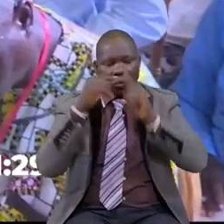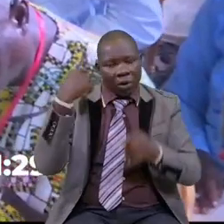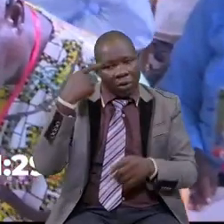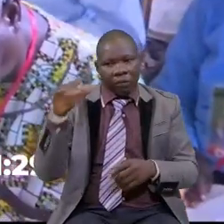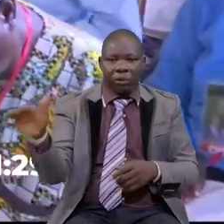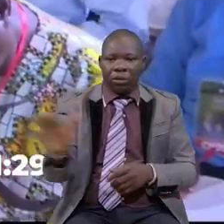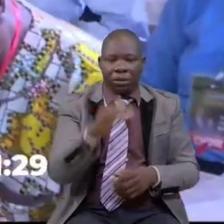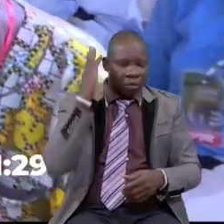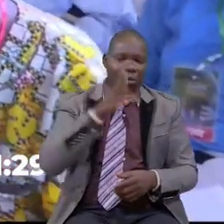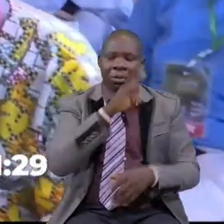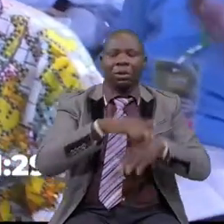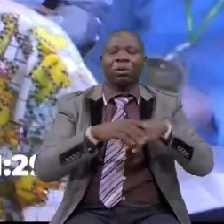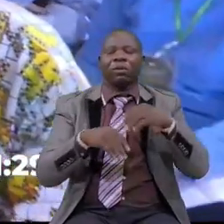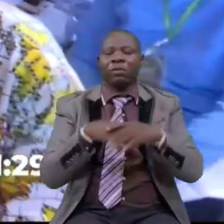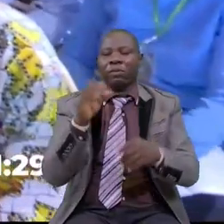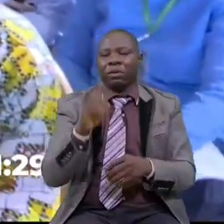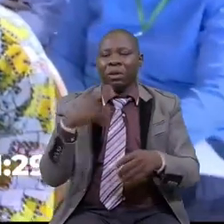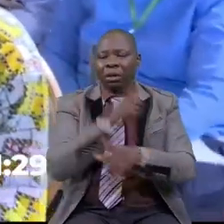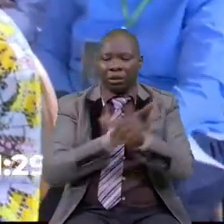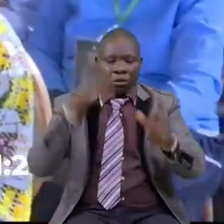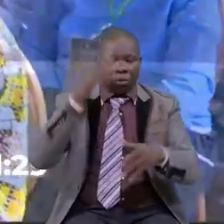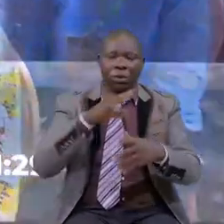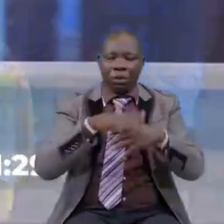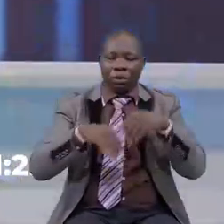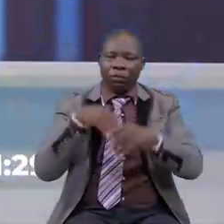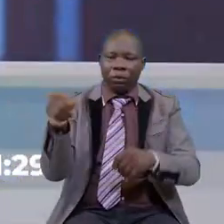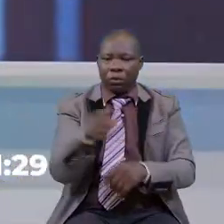seront affligés. Le Seigneur va te consoler.